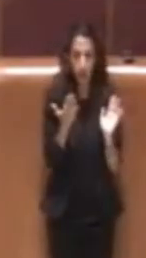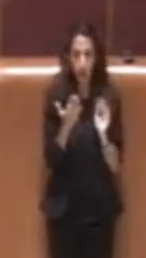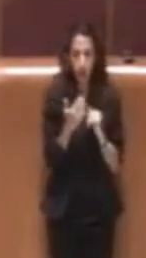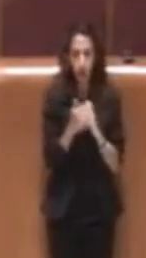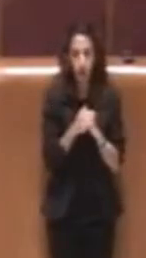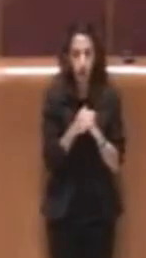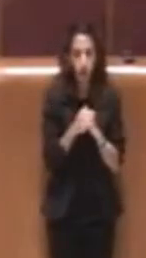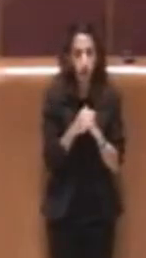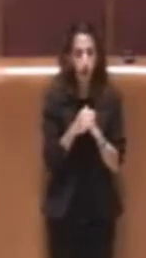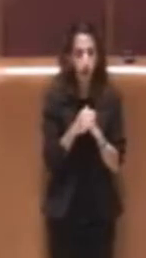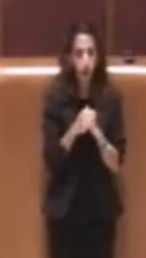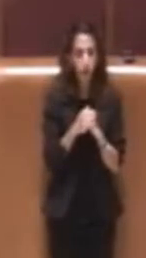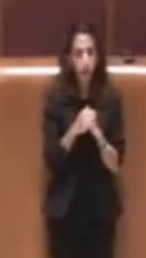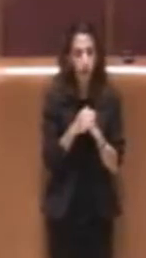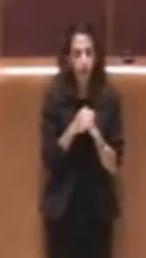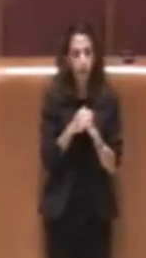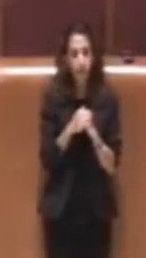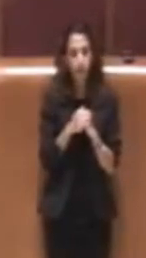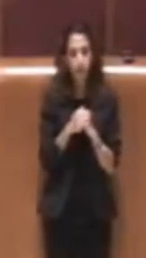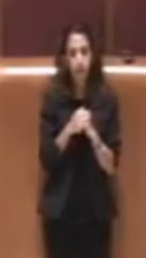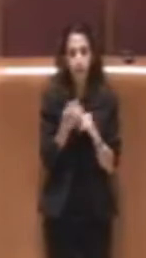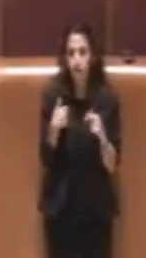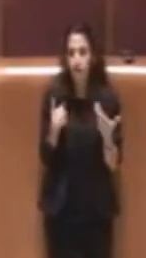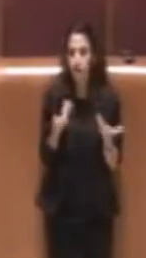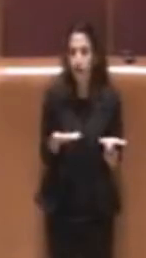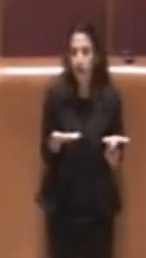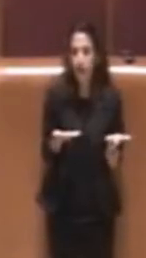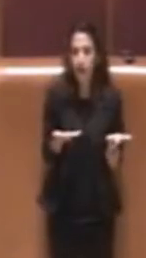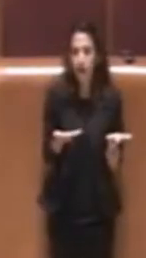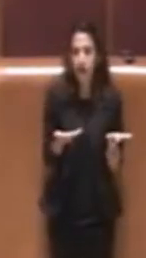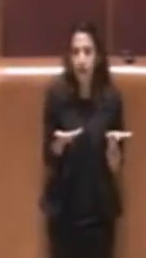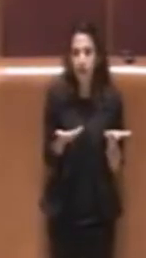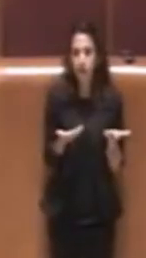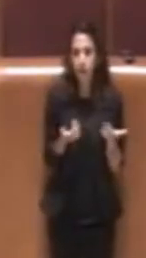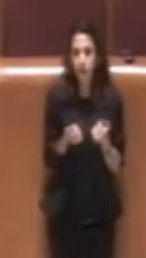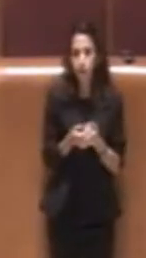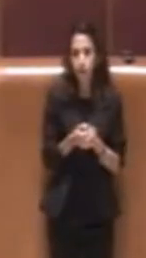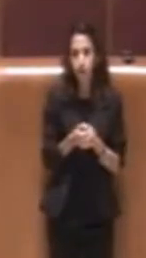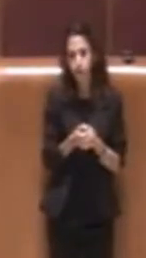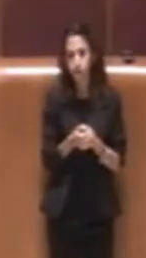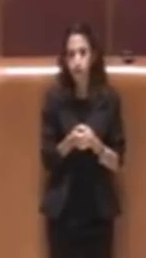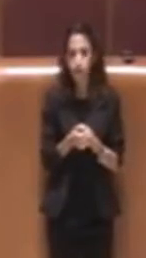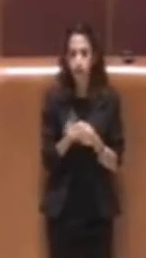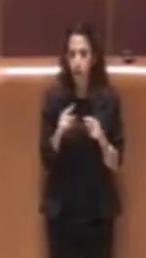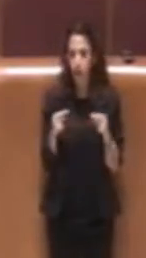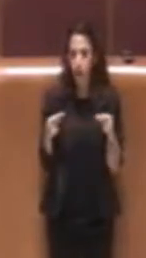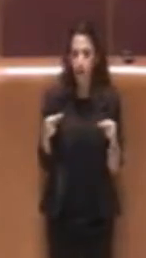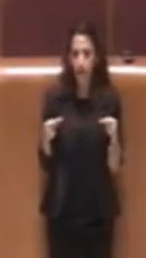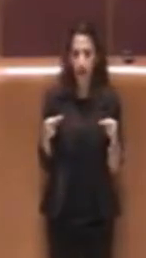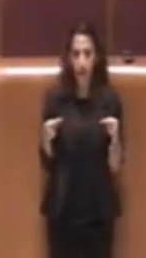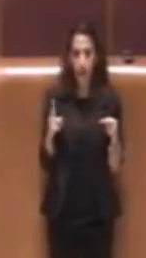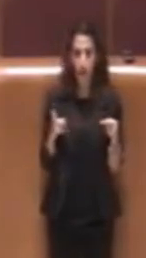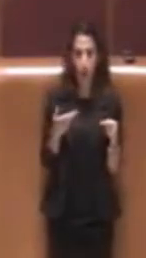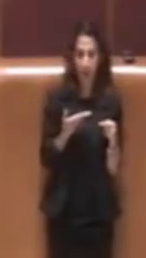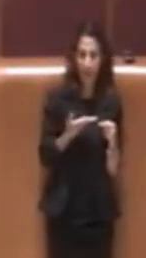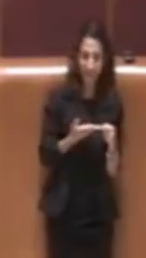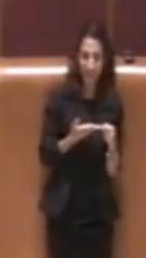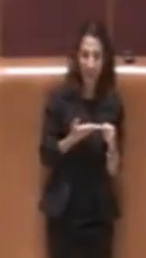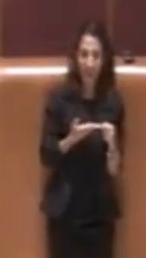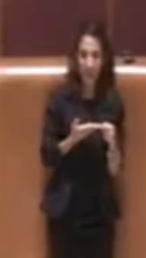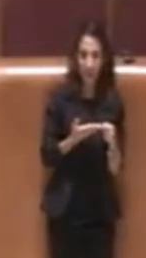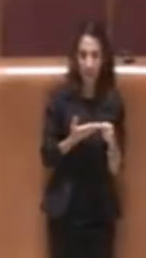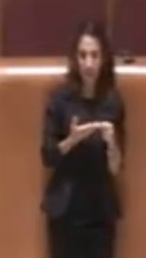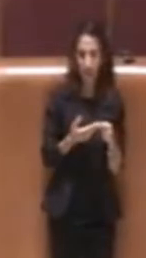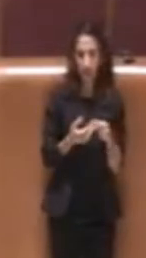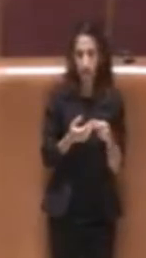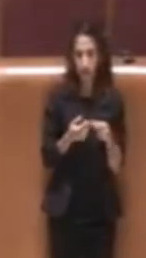dall'Aula, ci troviamo di fronte a questa sorta di conflitto tra la politica, cioè tra